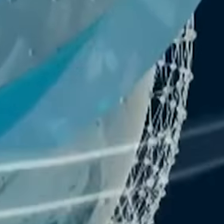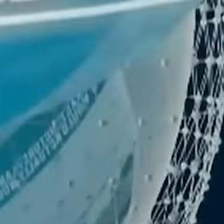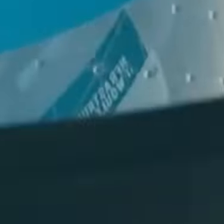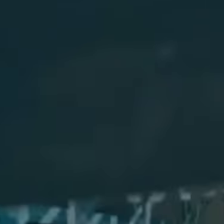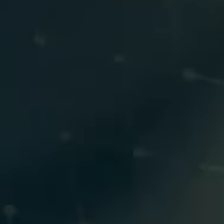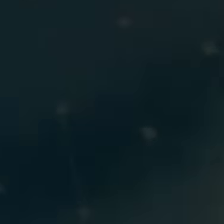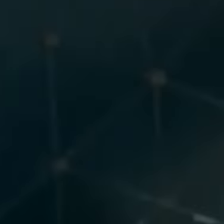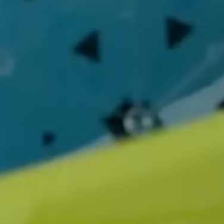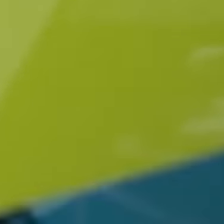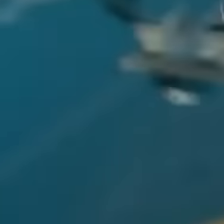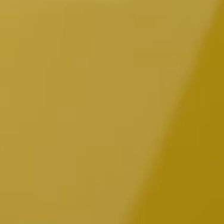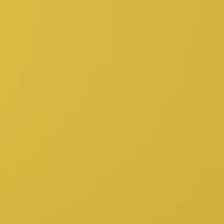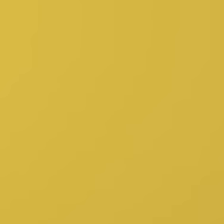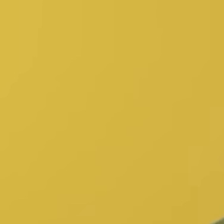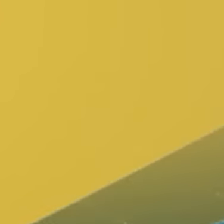Nyamasheke.